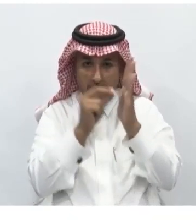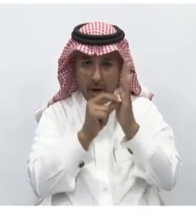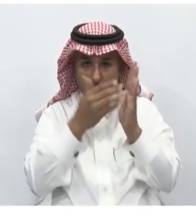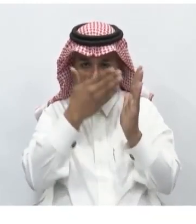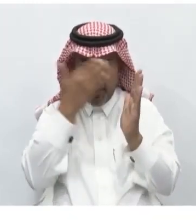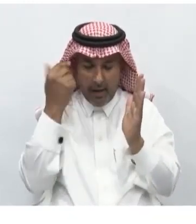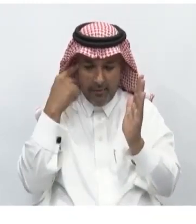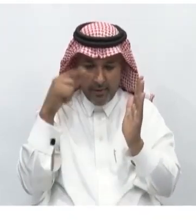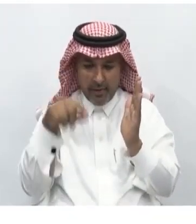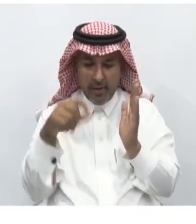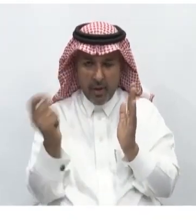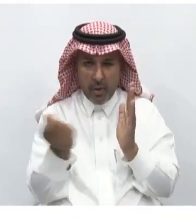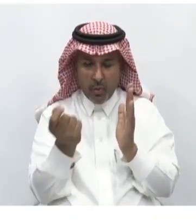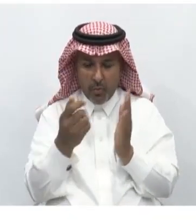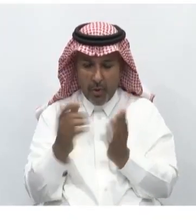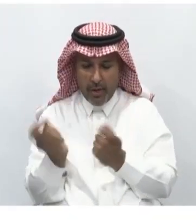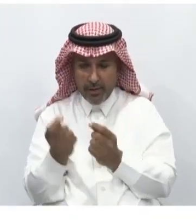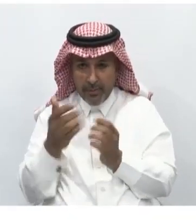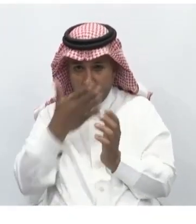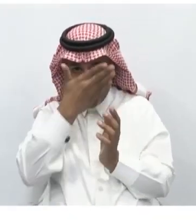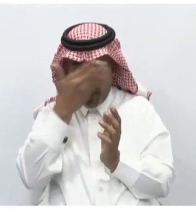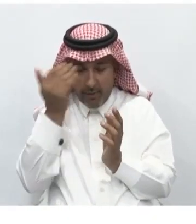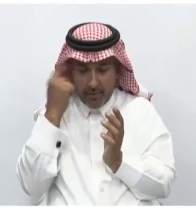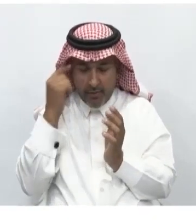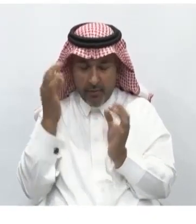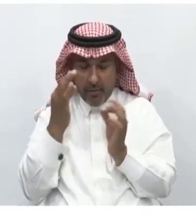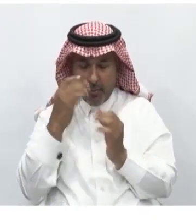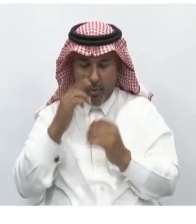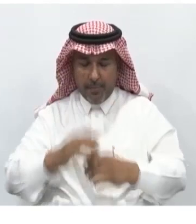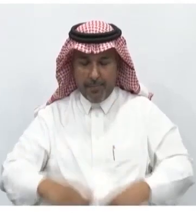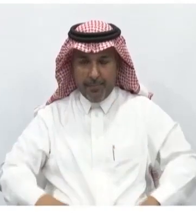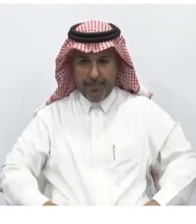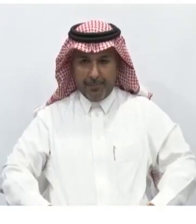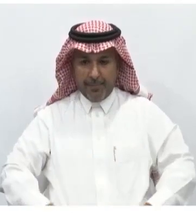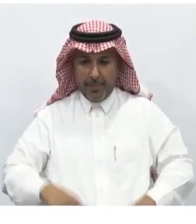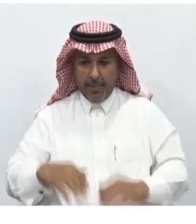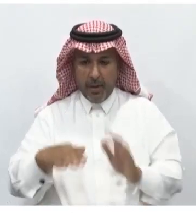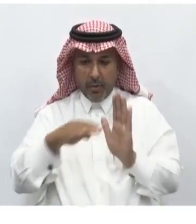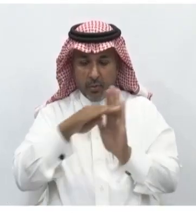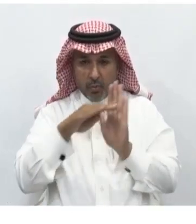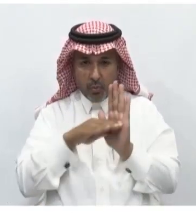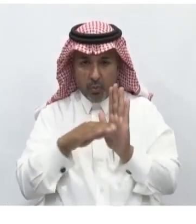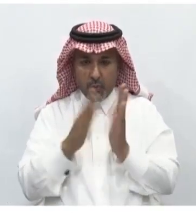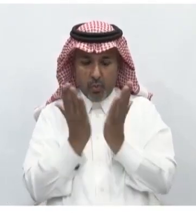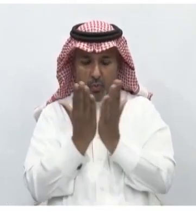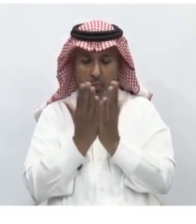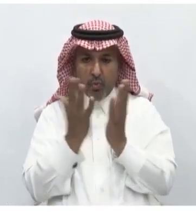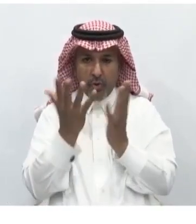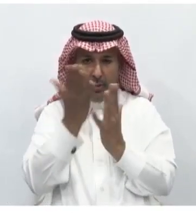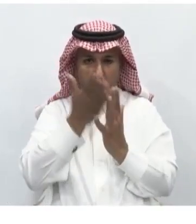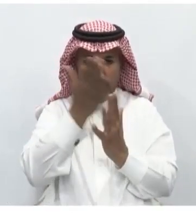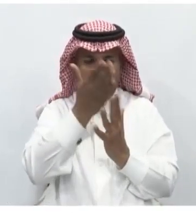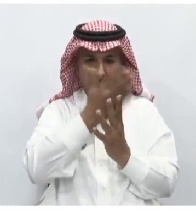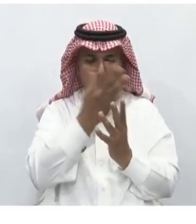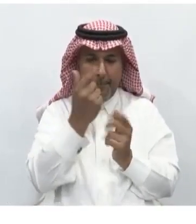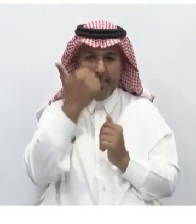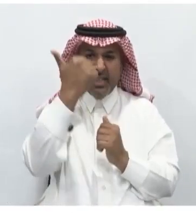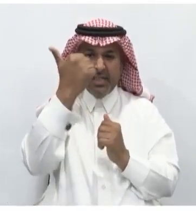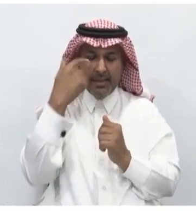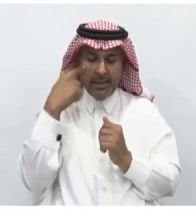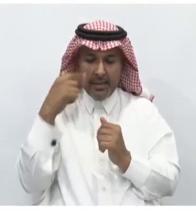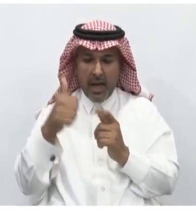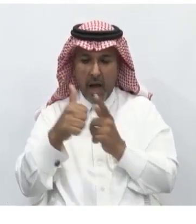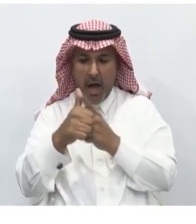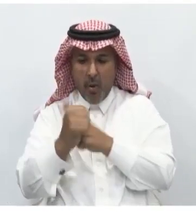سجله لديك في دفتر الكيمياء. الدروس لدينا في هذا الباب ستة دروس تخلصنا خلصنا انتهينا من